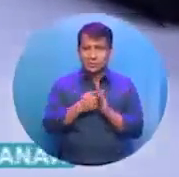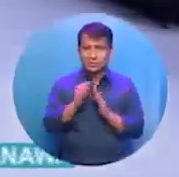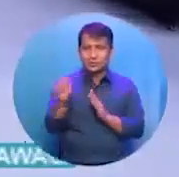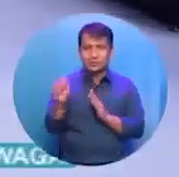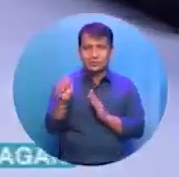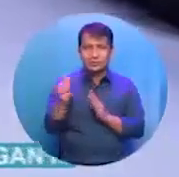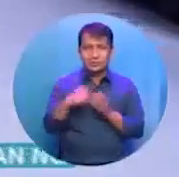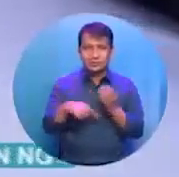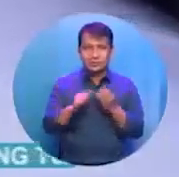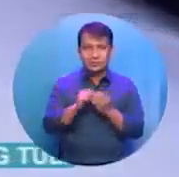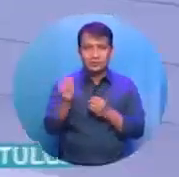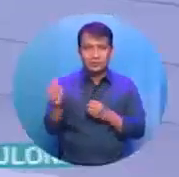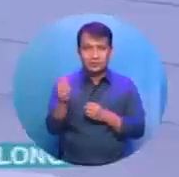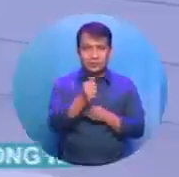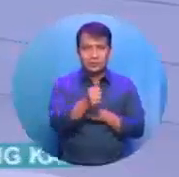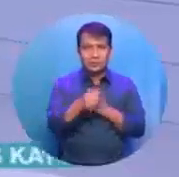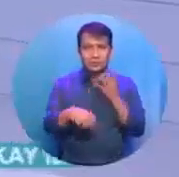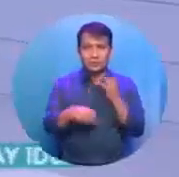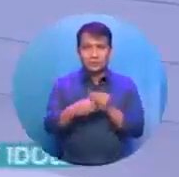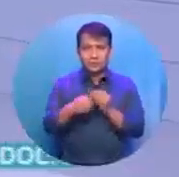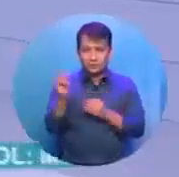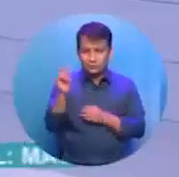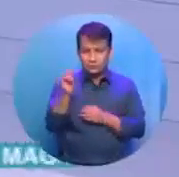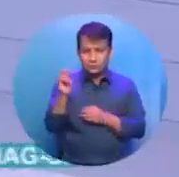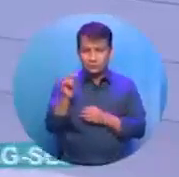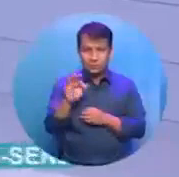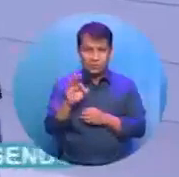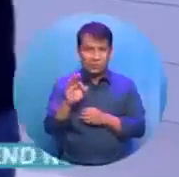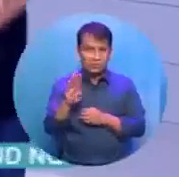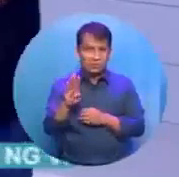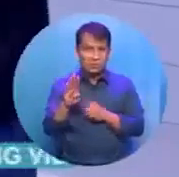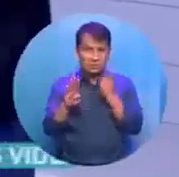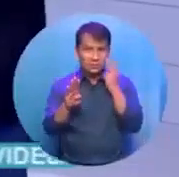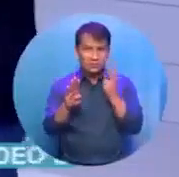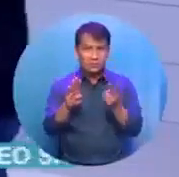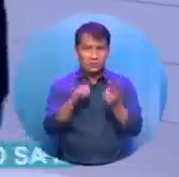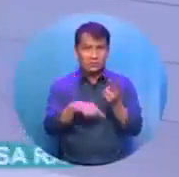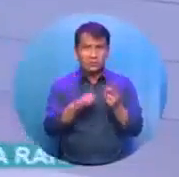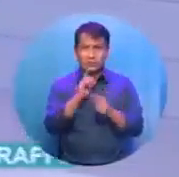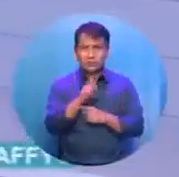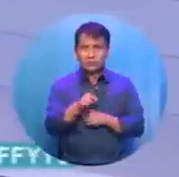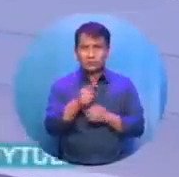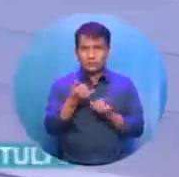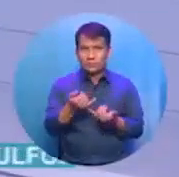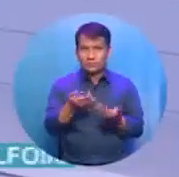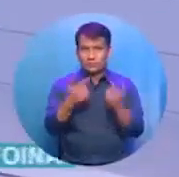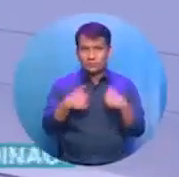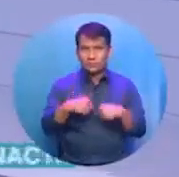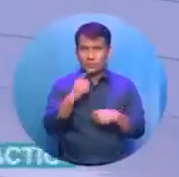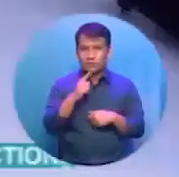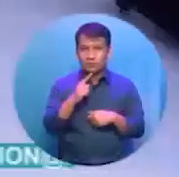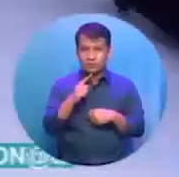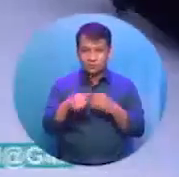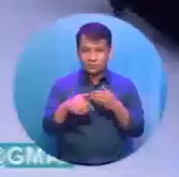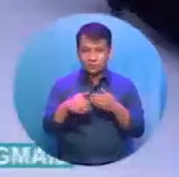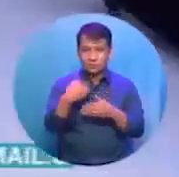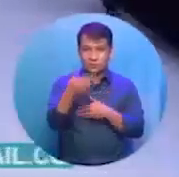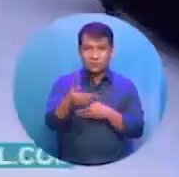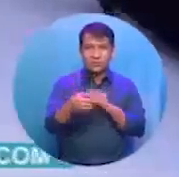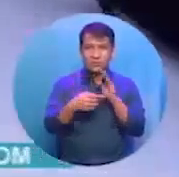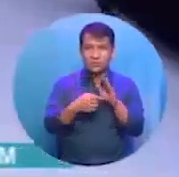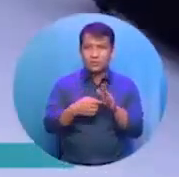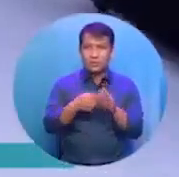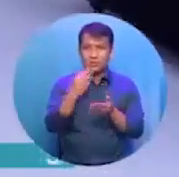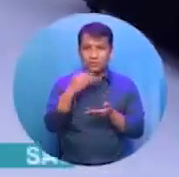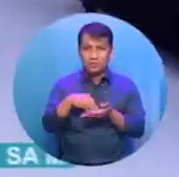mga cellphone numbers nila doon sa YouTube at saka sa Facebook. Nakita ko naman yun eh. Kaya, eto na ngayon. Sige, i-roll mo na yung mga